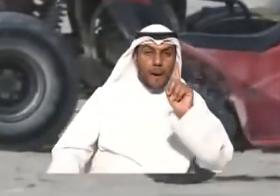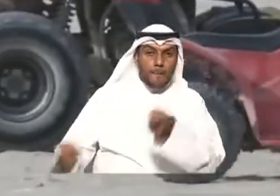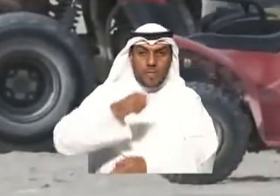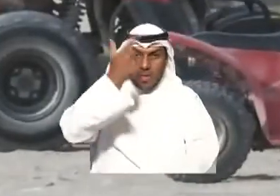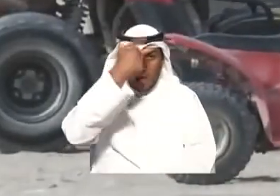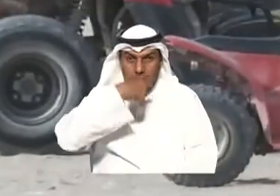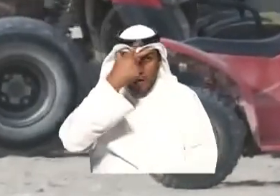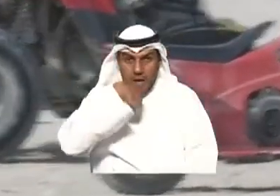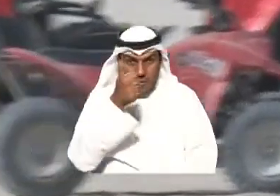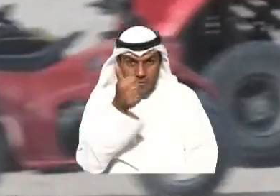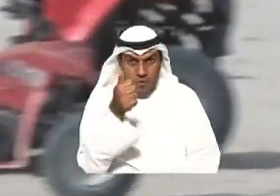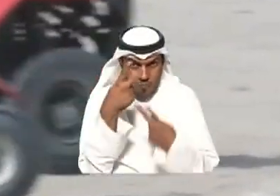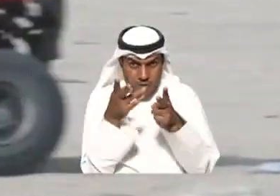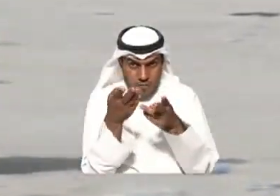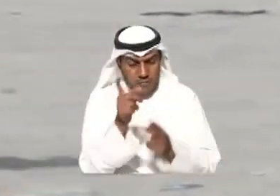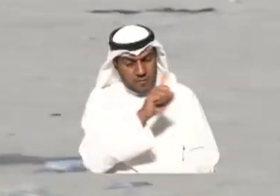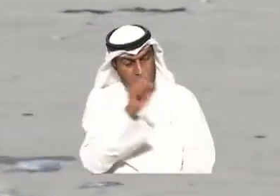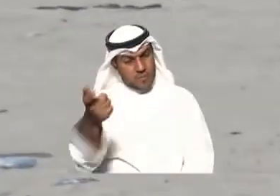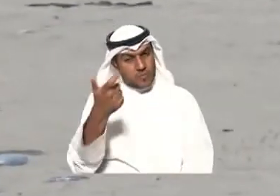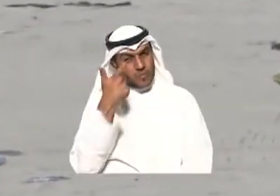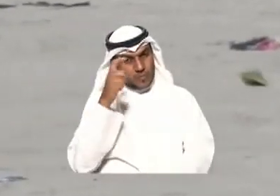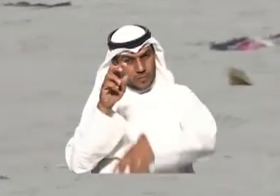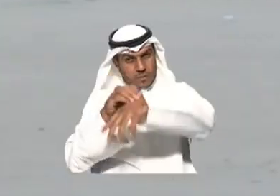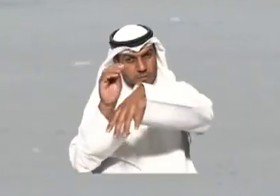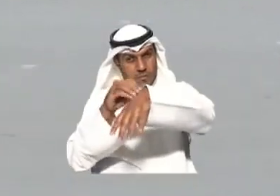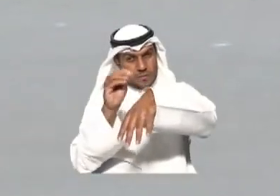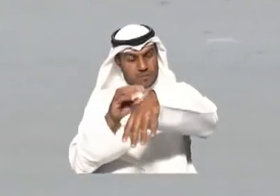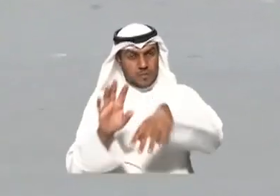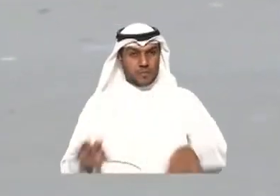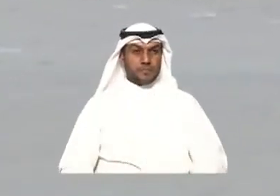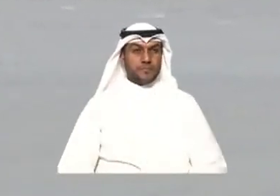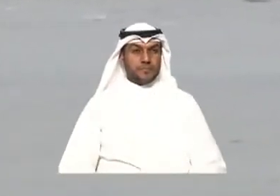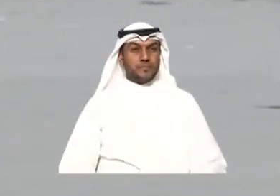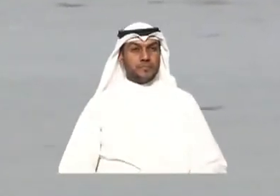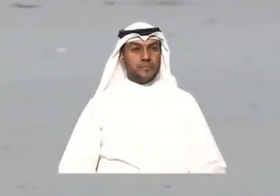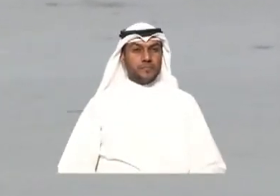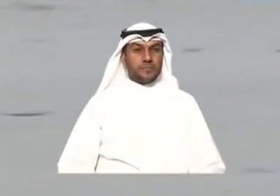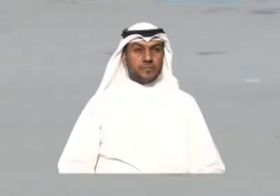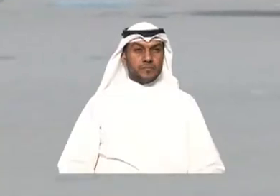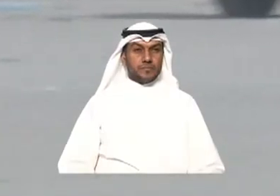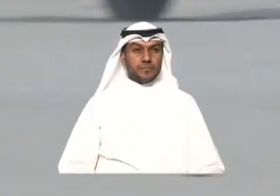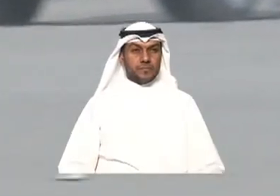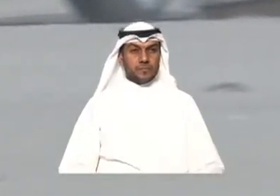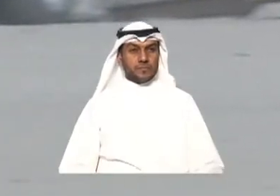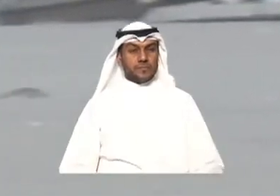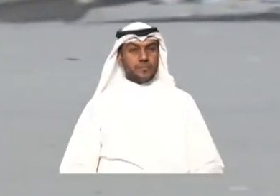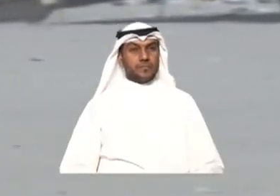الأمن والسلامة ومتابعة أبنائك. لما أبو علاوي، تلفزيون دولة الكويت.